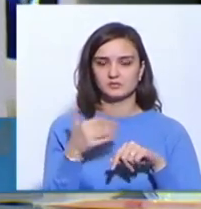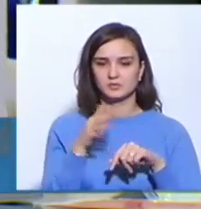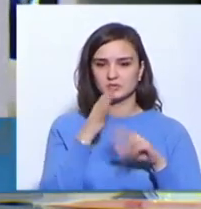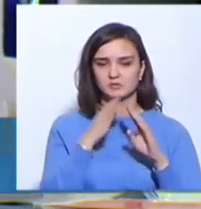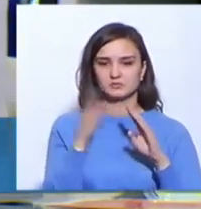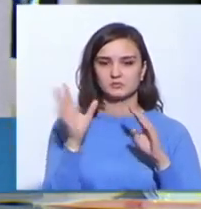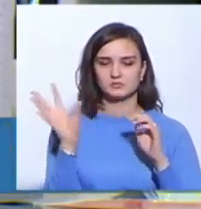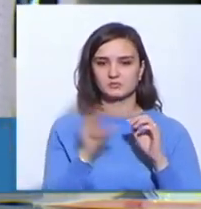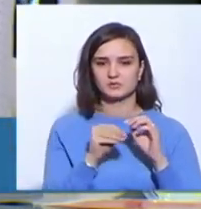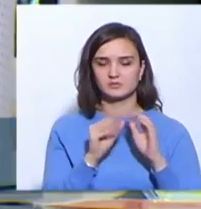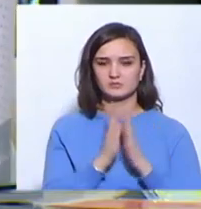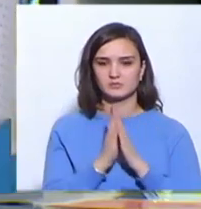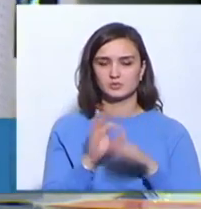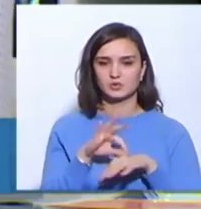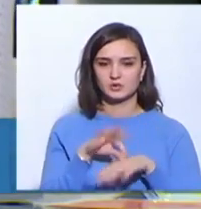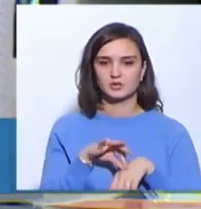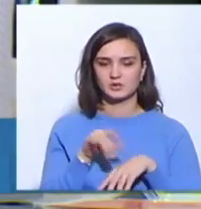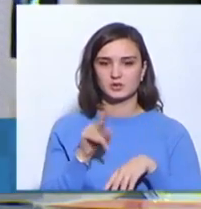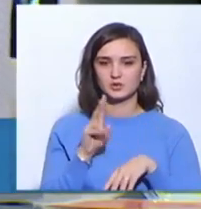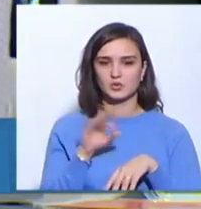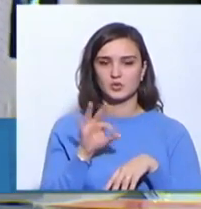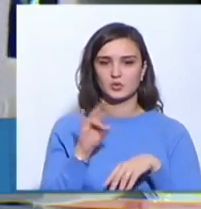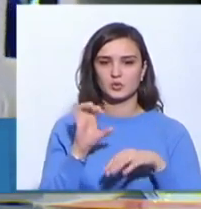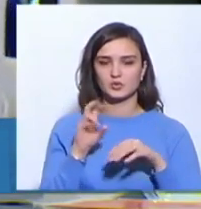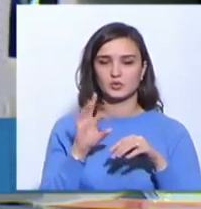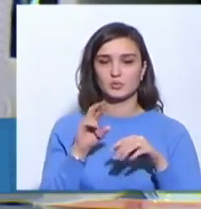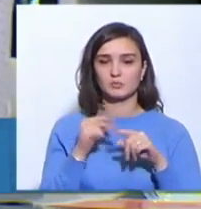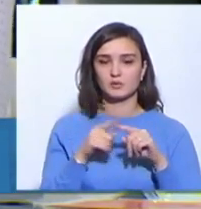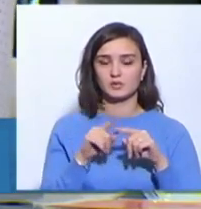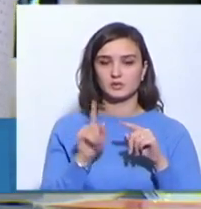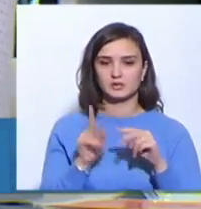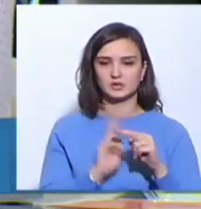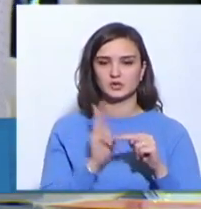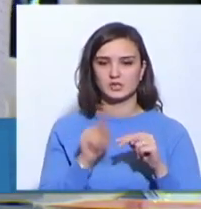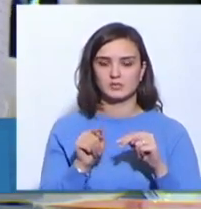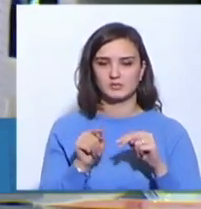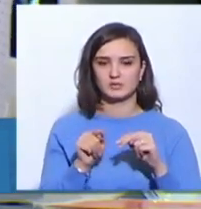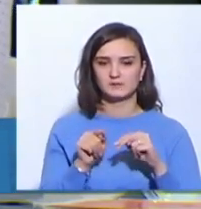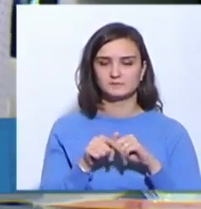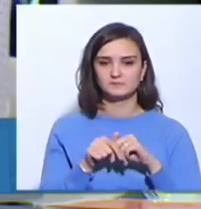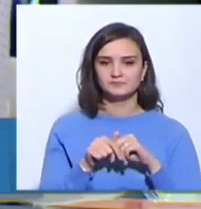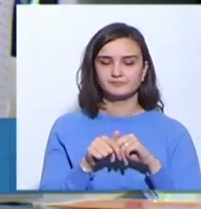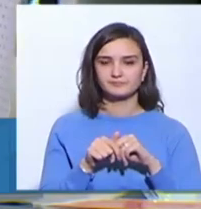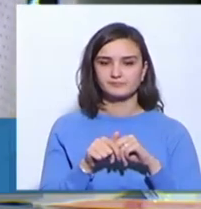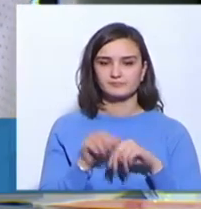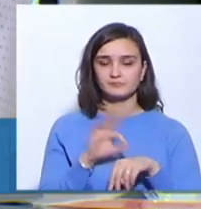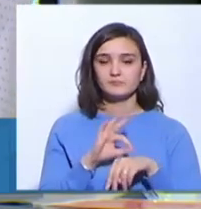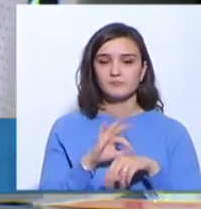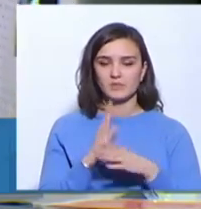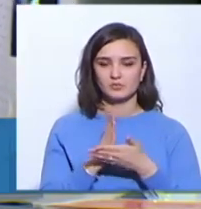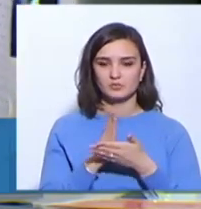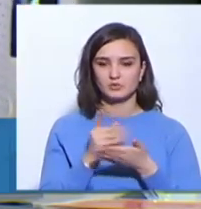ზევით, ყველას თხოვრო ჩაიტაროს კოლონოსკოპია. სრულიად თავიდან აცილებადი დიაგნოზი